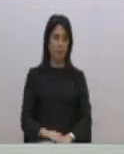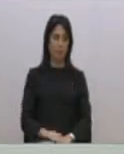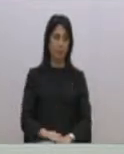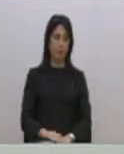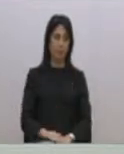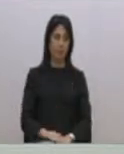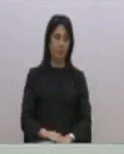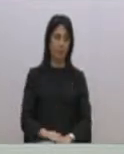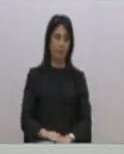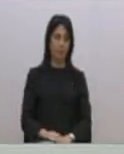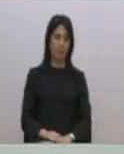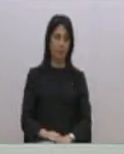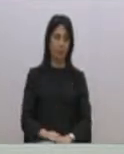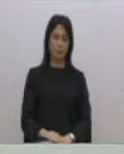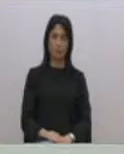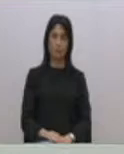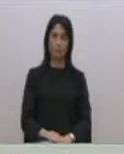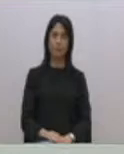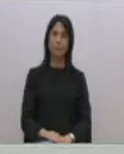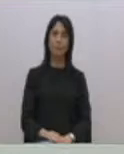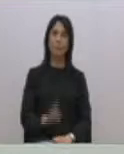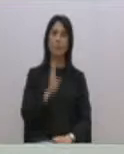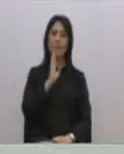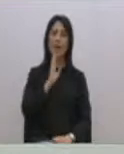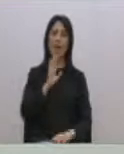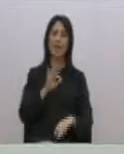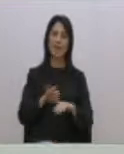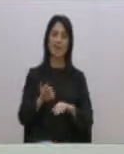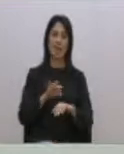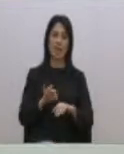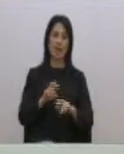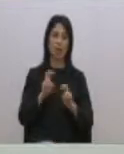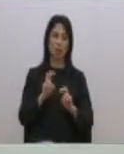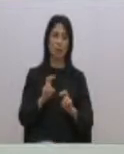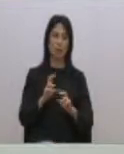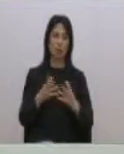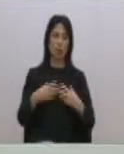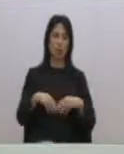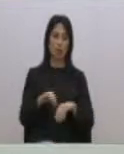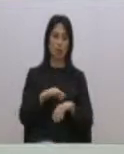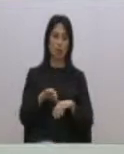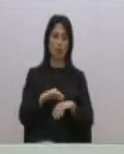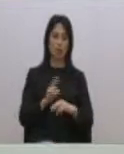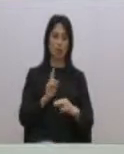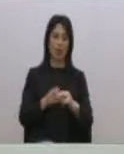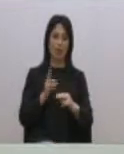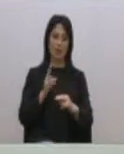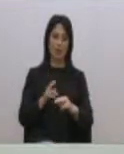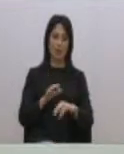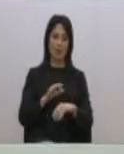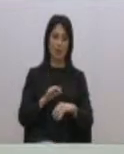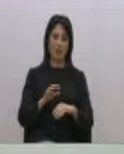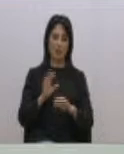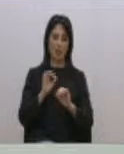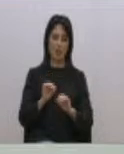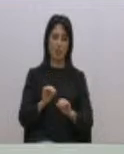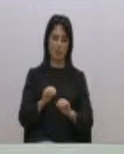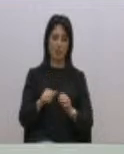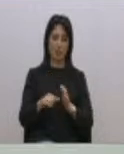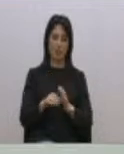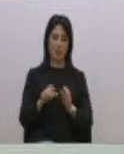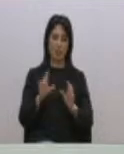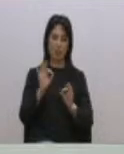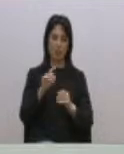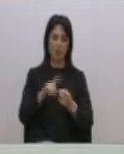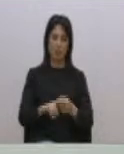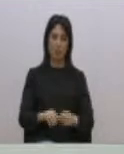მატარებელია. ბატონო, ქალთა მიმართ ძალადობის და ოჯახში ძალადობის აღკვეთის ძალადობის ხოთა დაცვის და დახმარების შესახებ